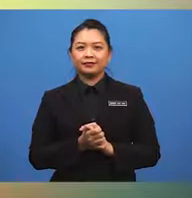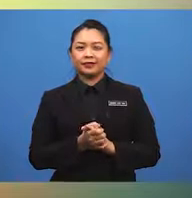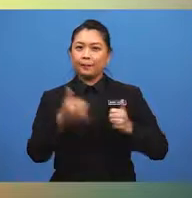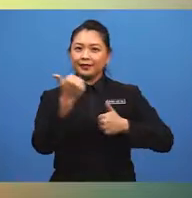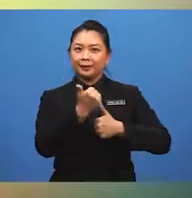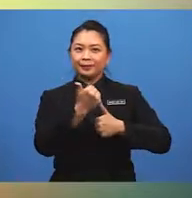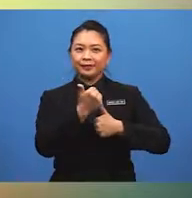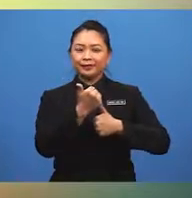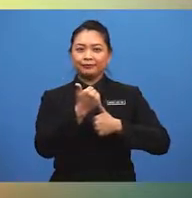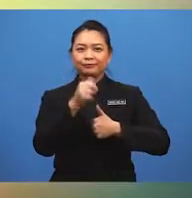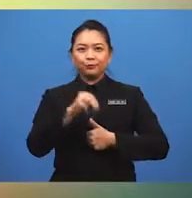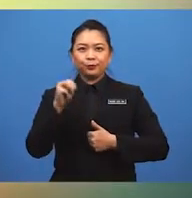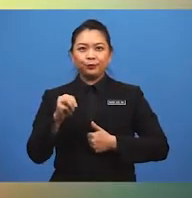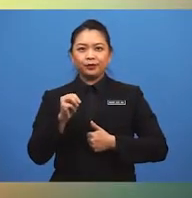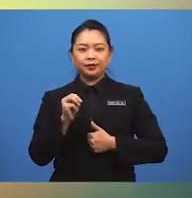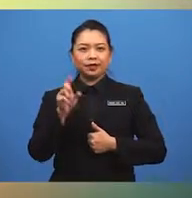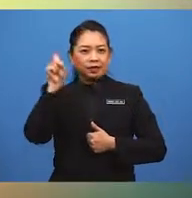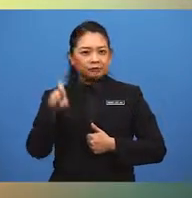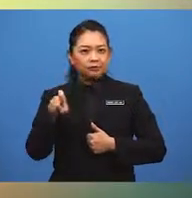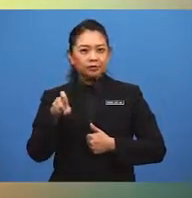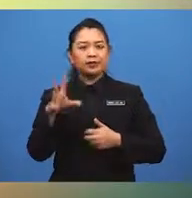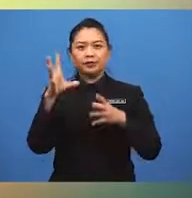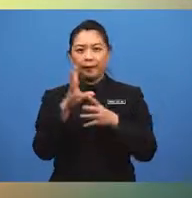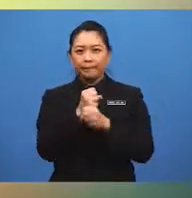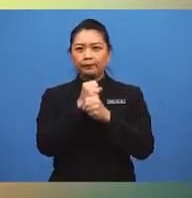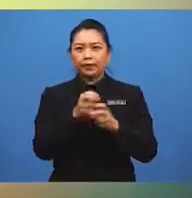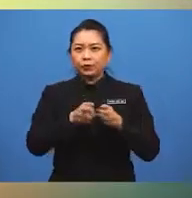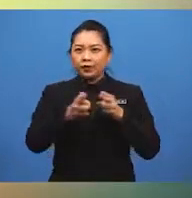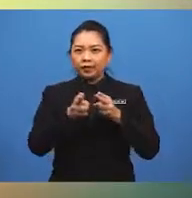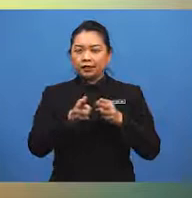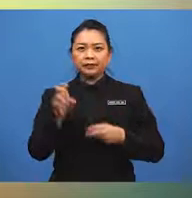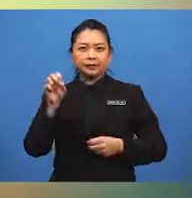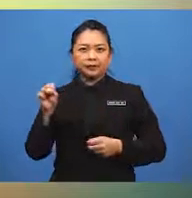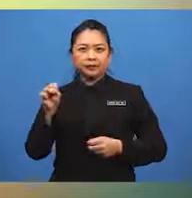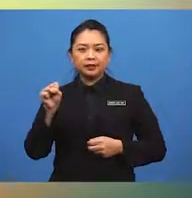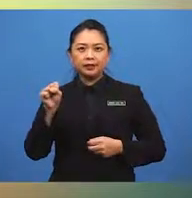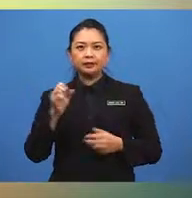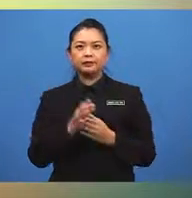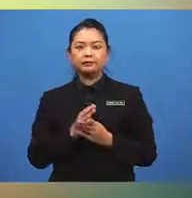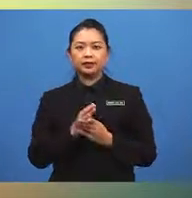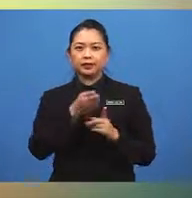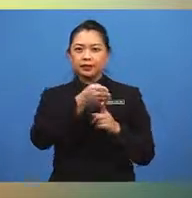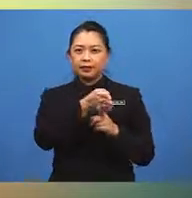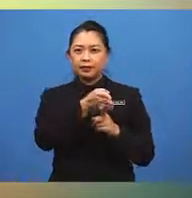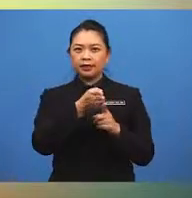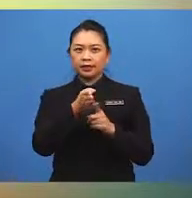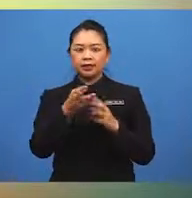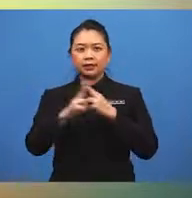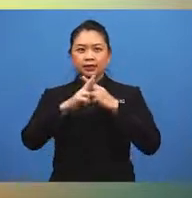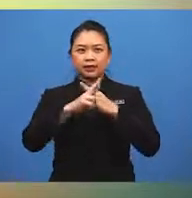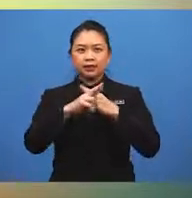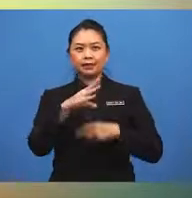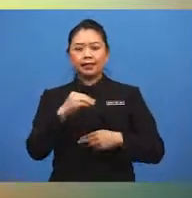Pertama, murid-murid seharusnya dapat menghuraikan semiconductor dari segi